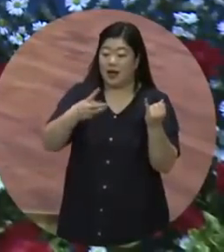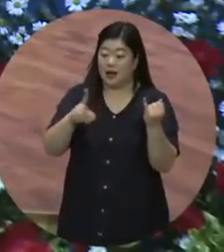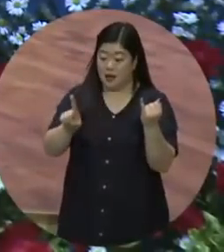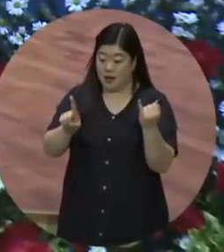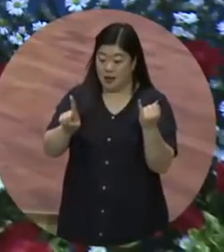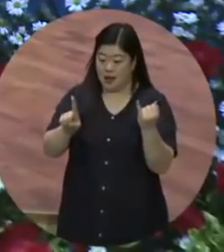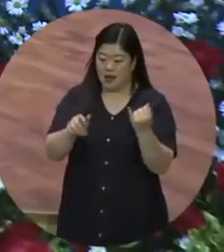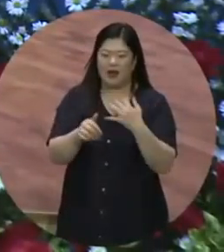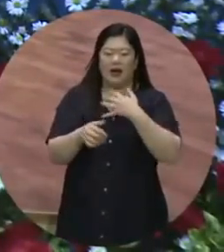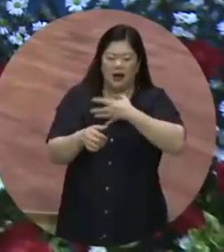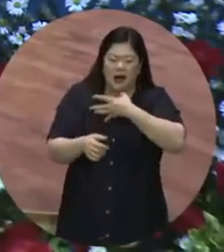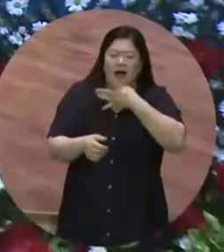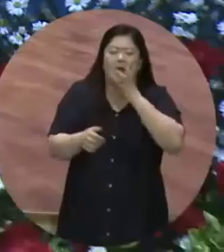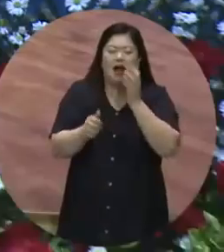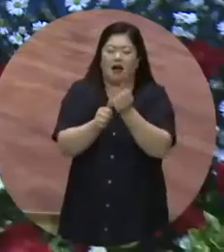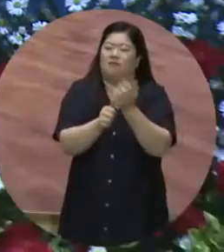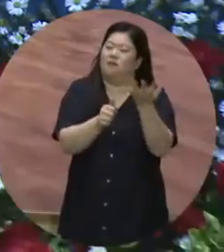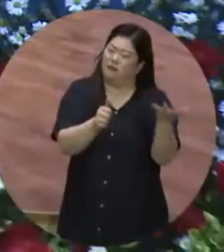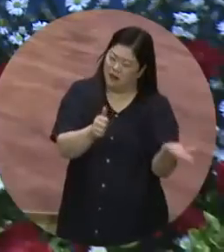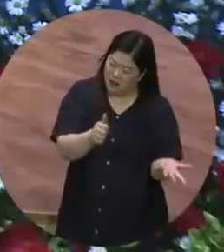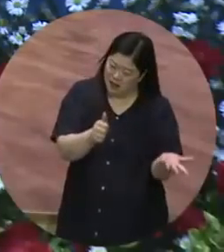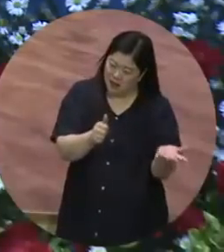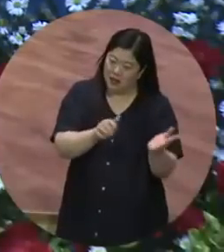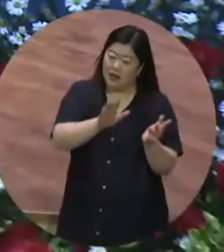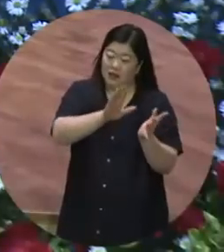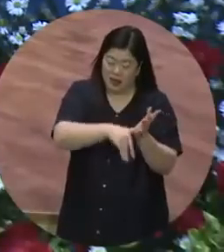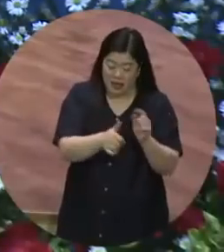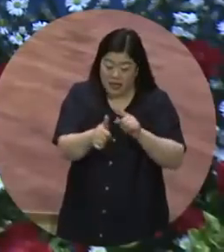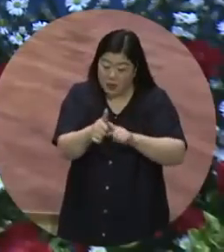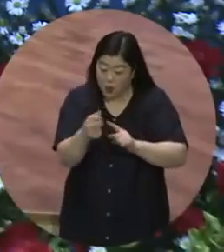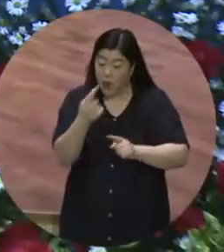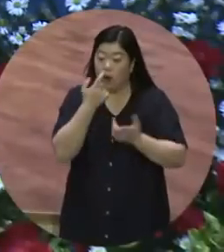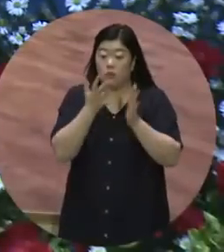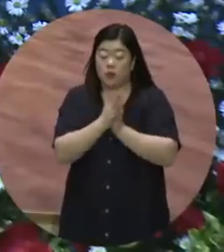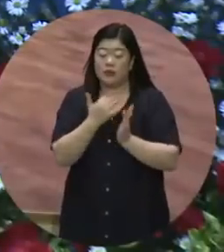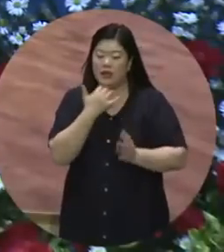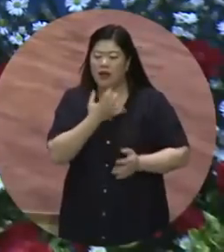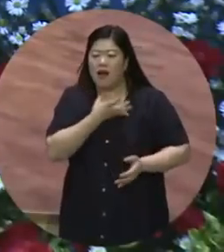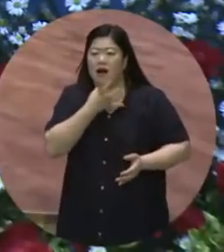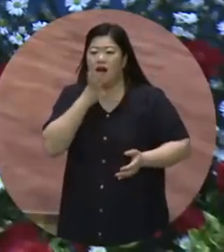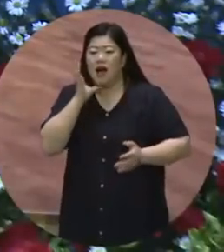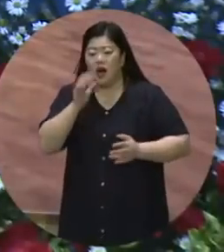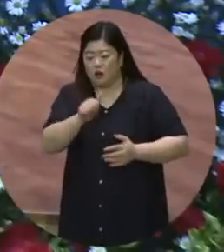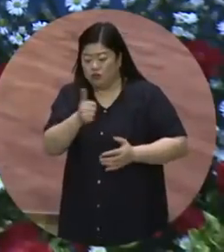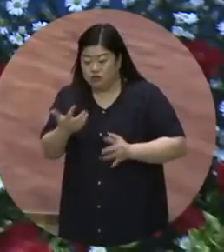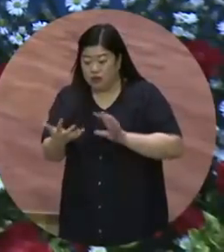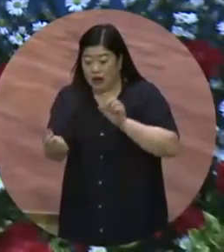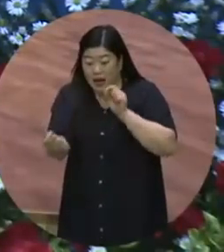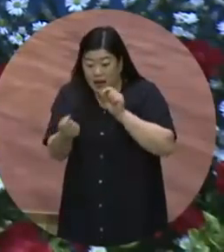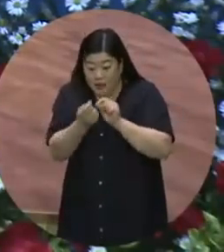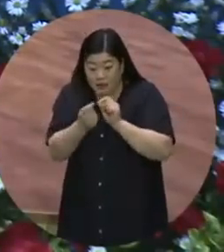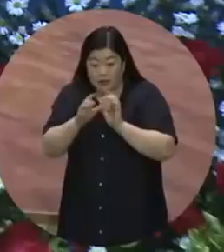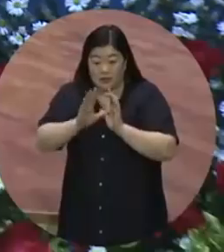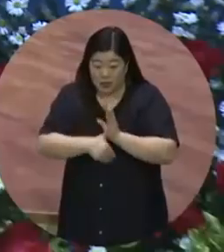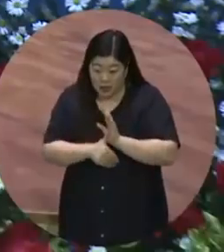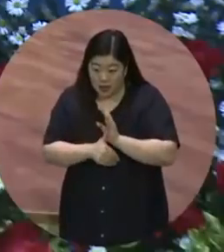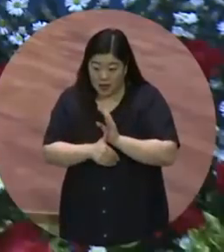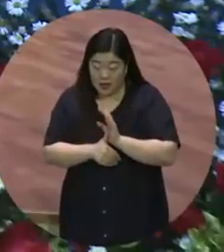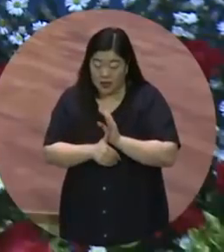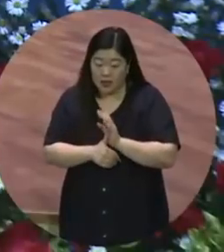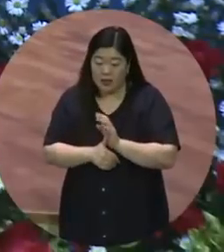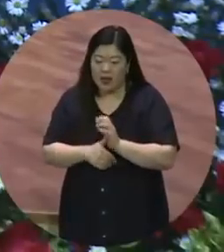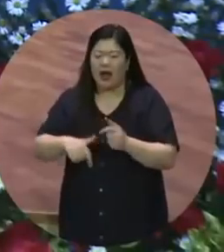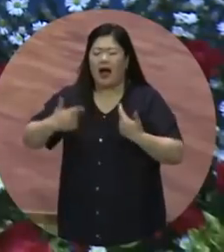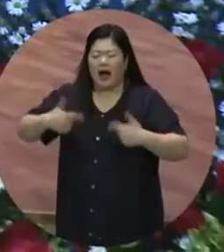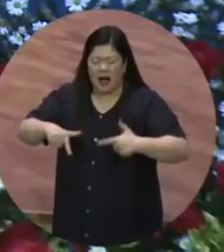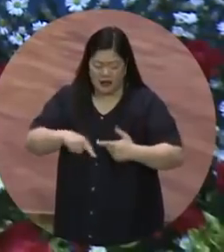때도 나이가 많아가지고 이제 자기 죽음이 임박해 왔음을 느꼈을 때도 한 가지